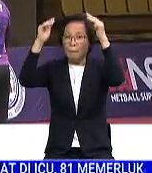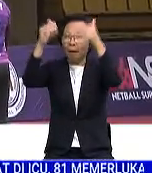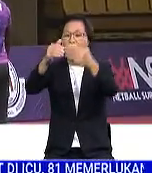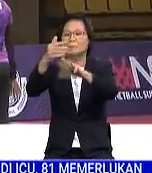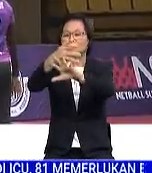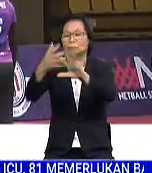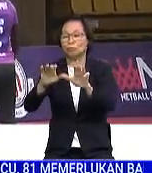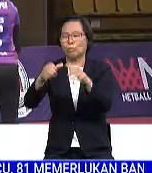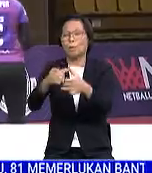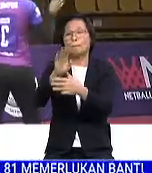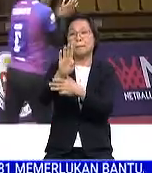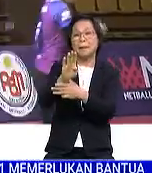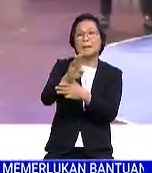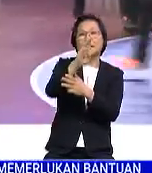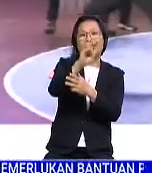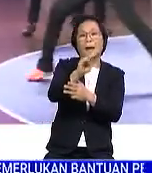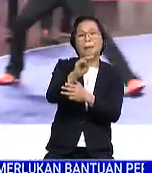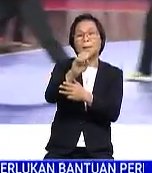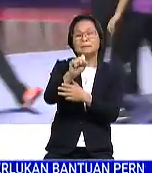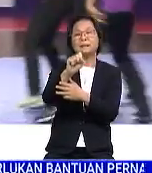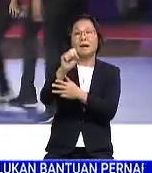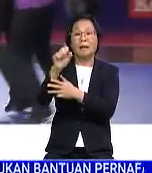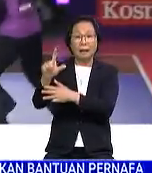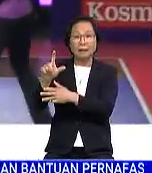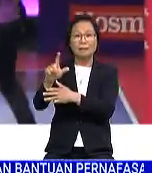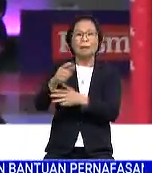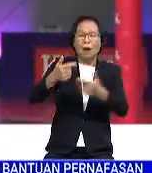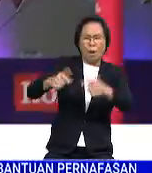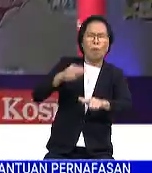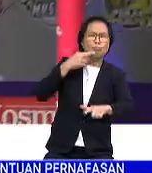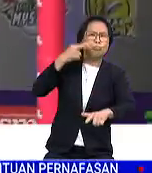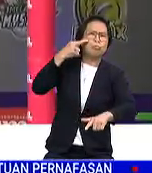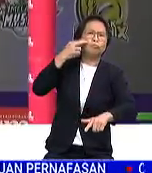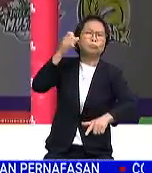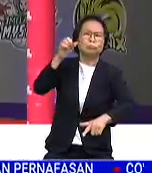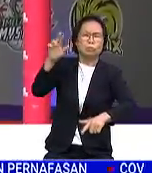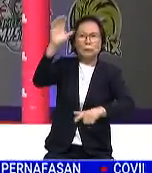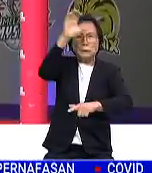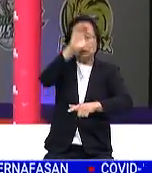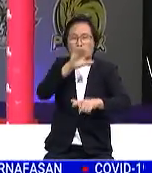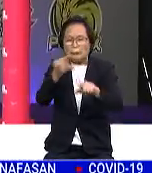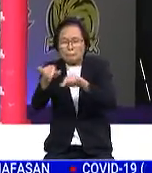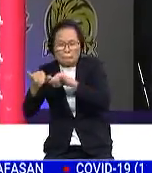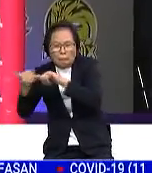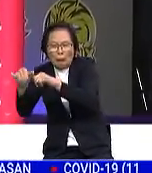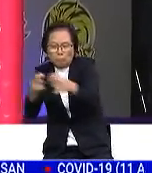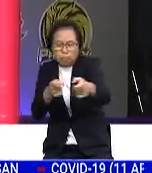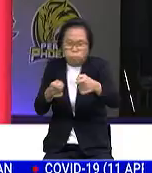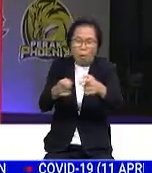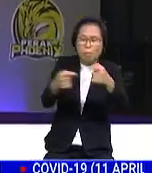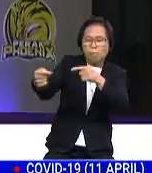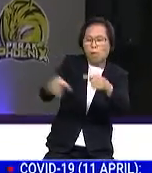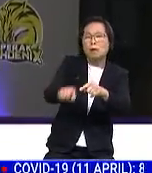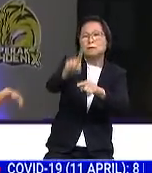B. NSL memberi ruang buat pemain remaja dan senior mencari titik persamaan bagi mendominasi perlawanan